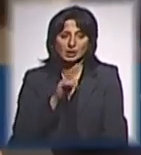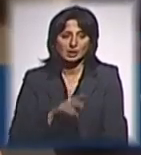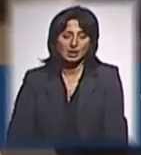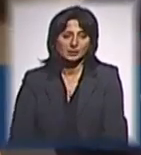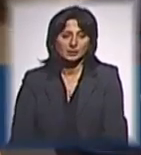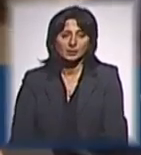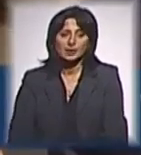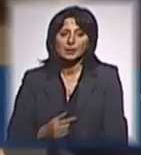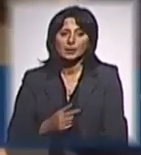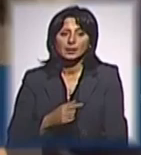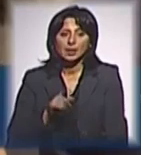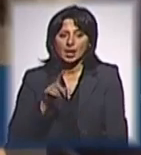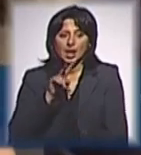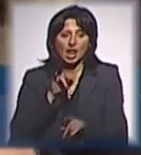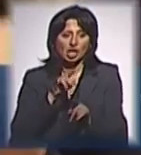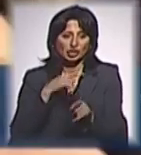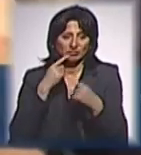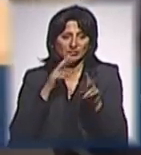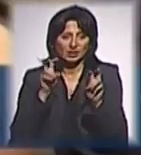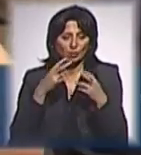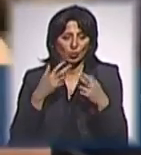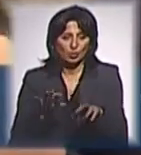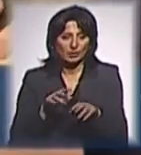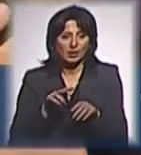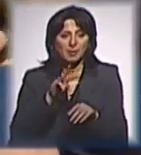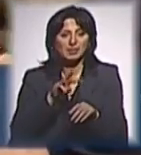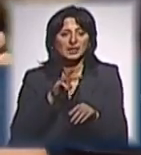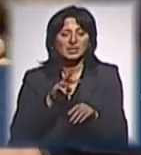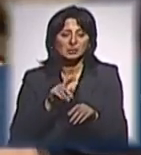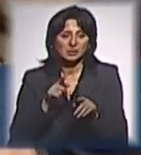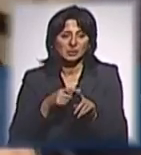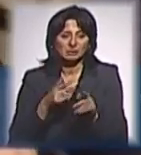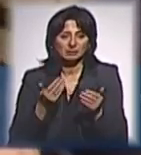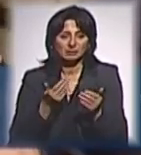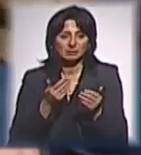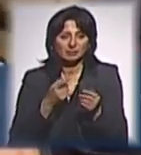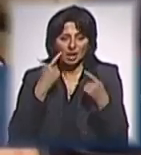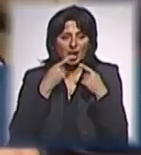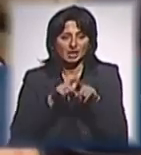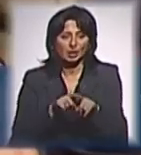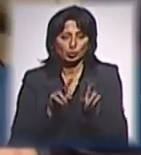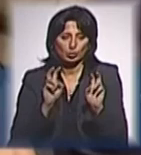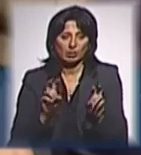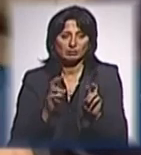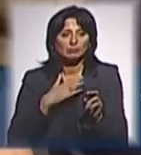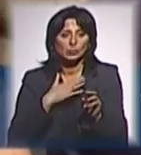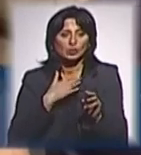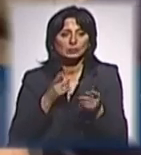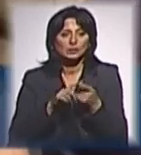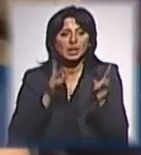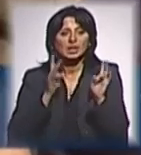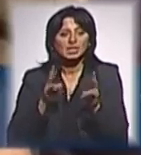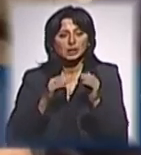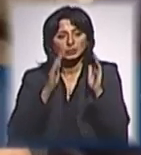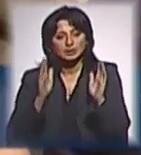კანდიდატი. ლაშა ისაუბრა ნაწილობრივ იმ თემაზე, რაც მთაწმინდის მაცხოვრებლებს აწუხებს, ეს არის არქიტექტურა, ეს არის